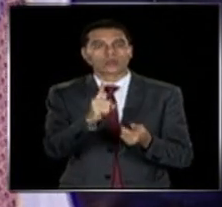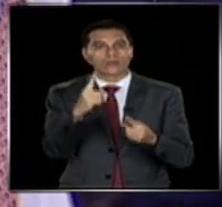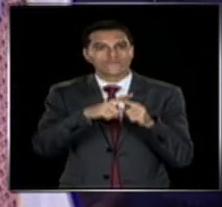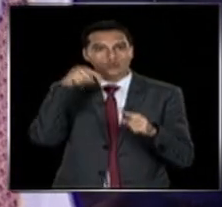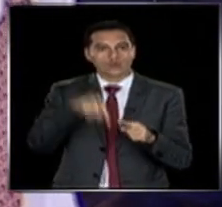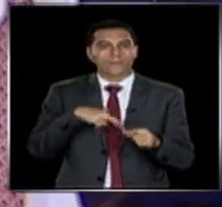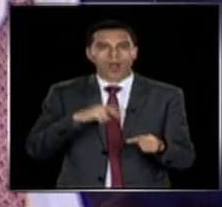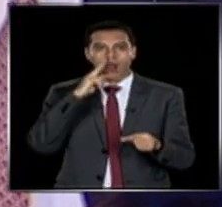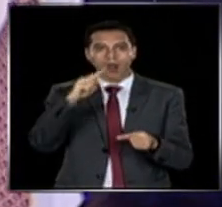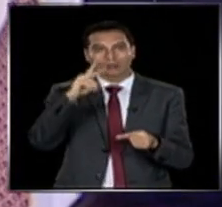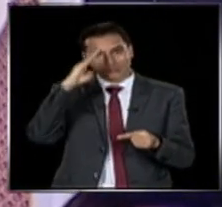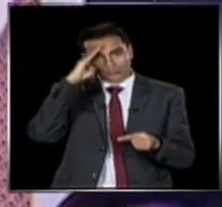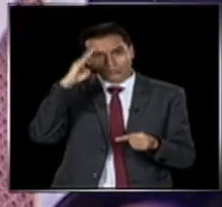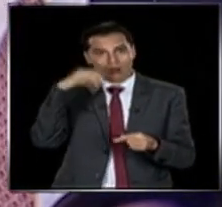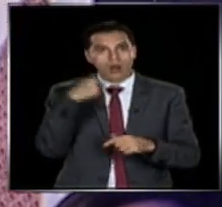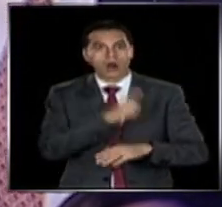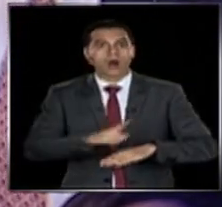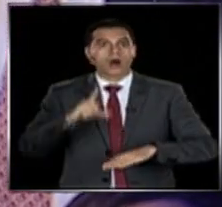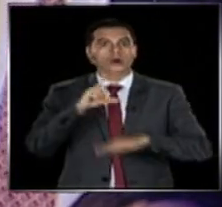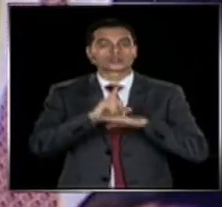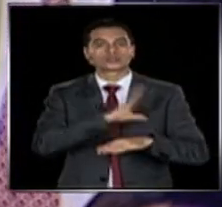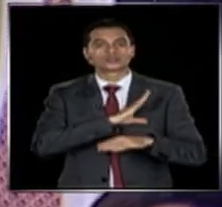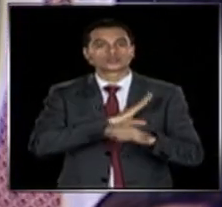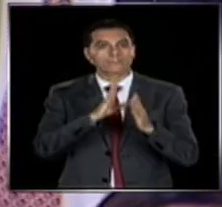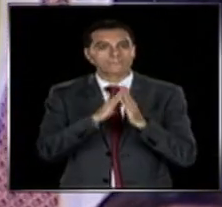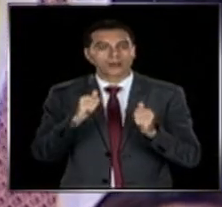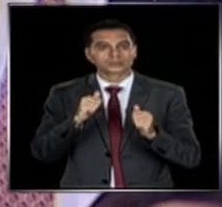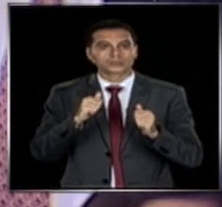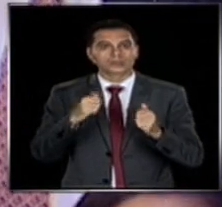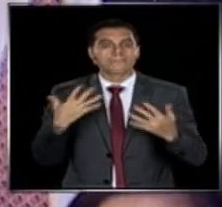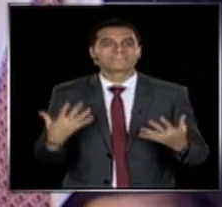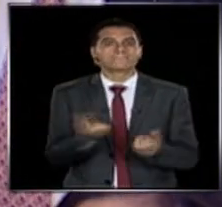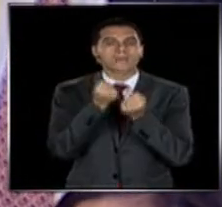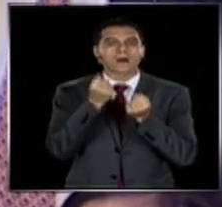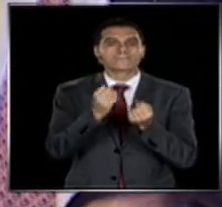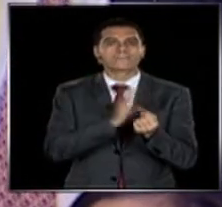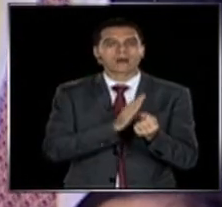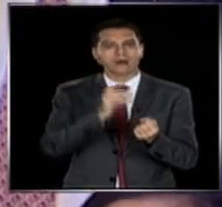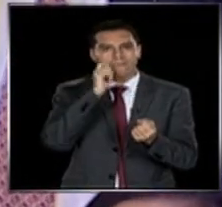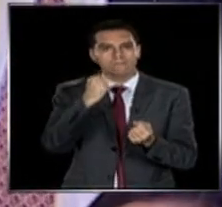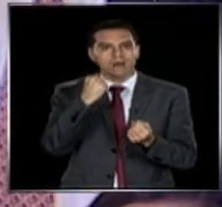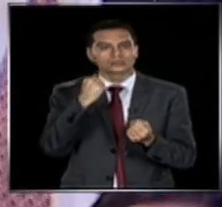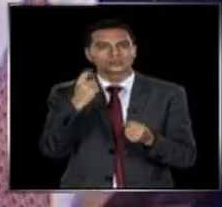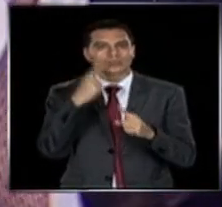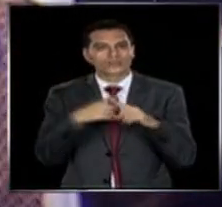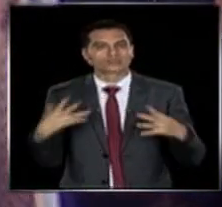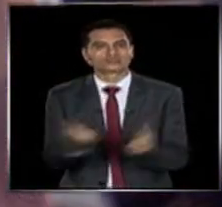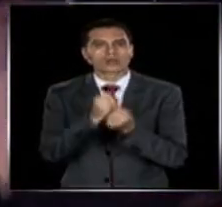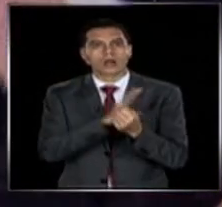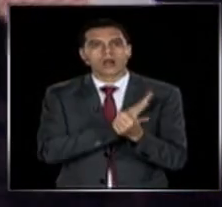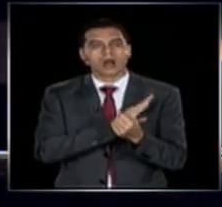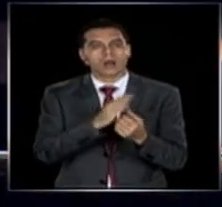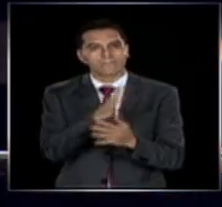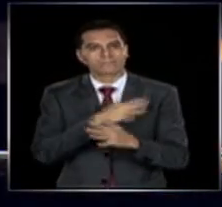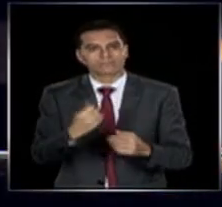شكرك، قائد جيش مصر منبع الأبطال، قائد جيش مصر منبع